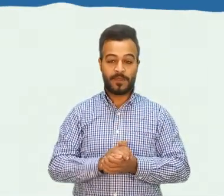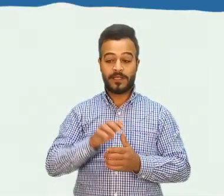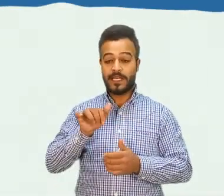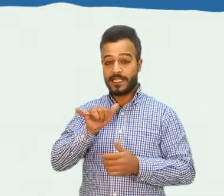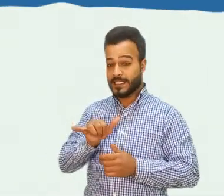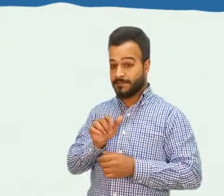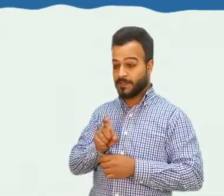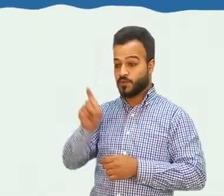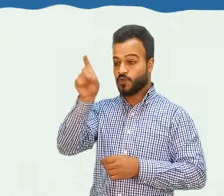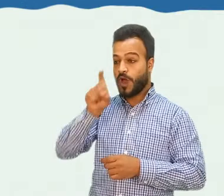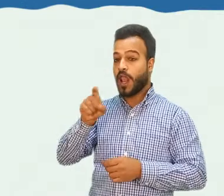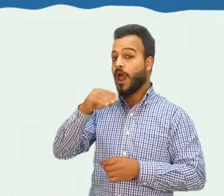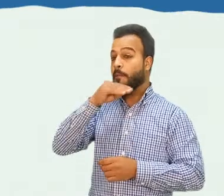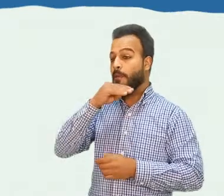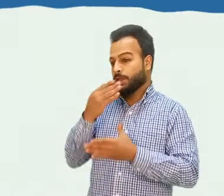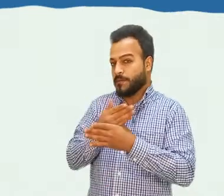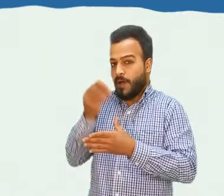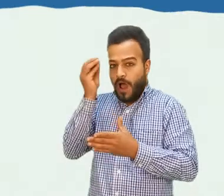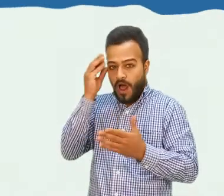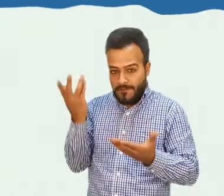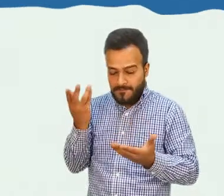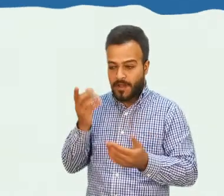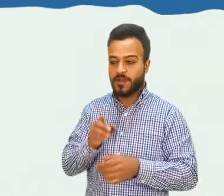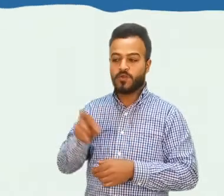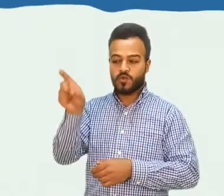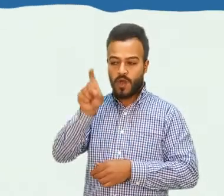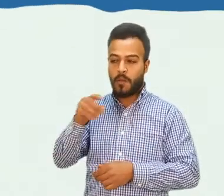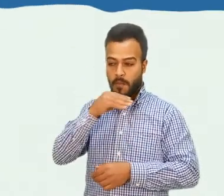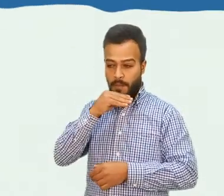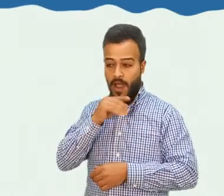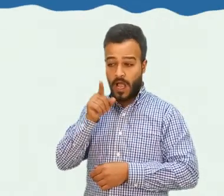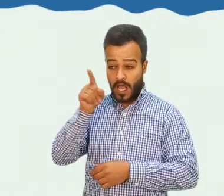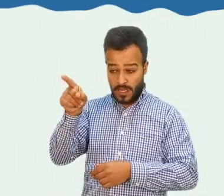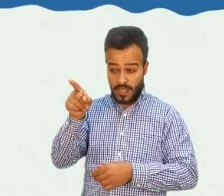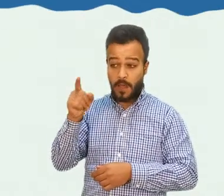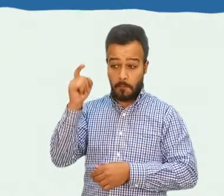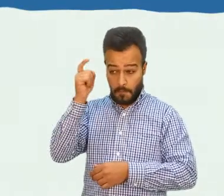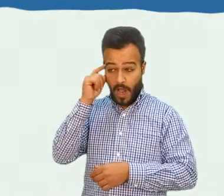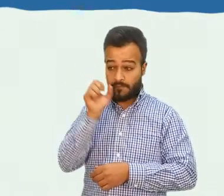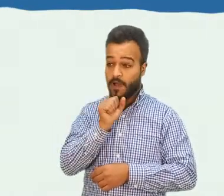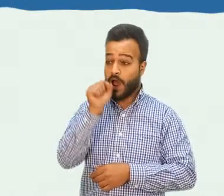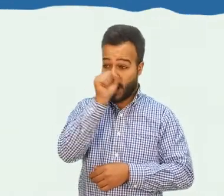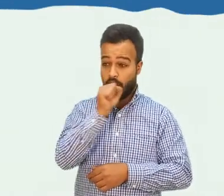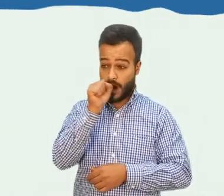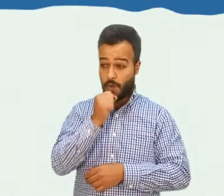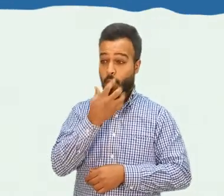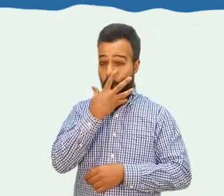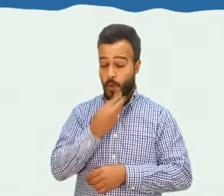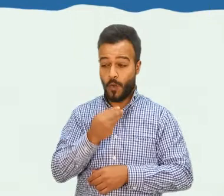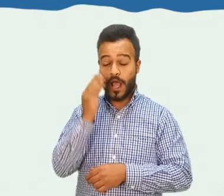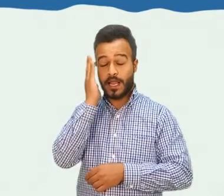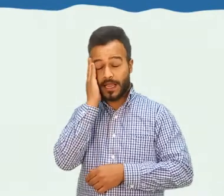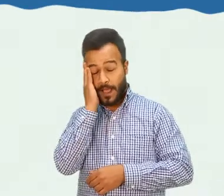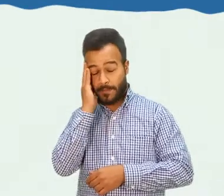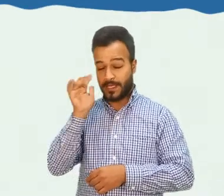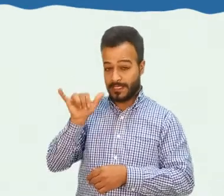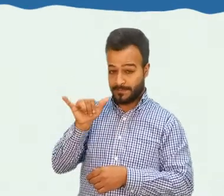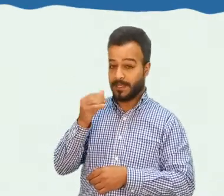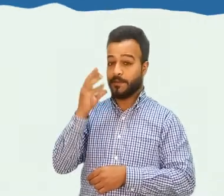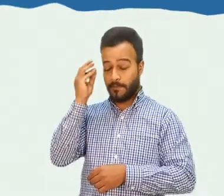سألت ياسمين أباها لتتأكد: بابا، هل صرت تعرف كيف تغني نامي يا